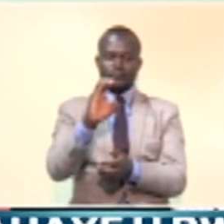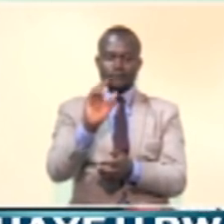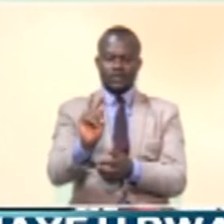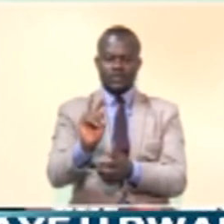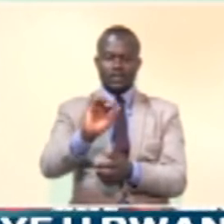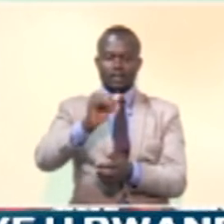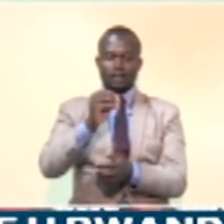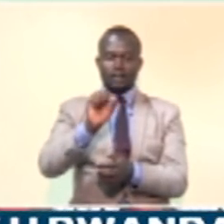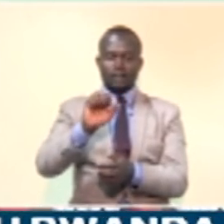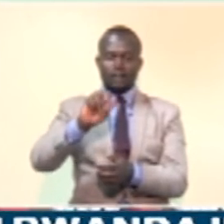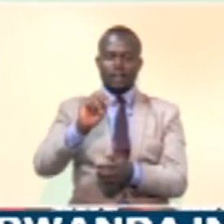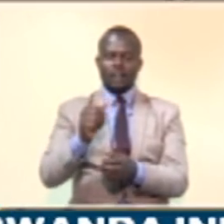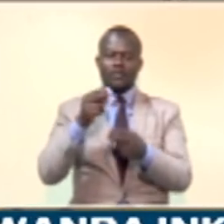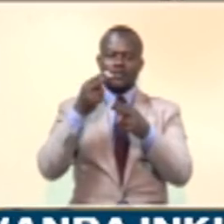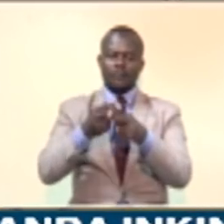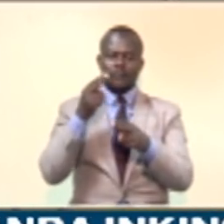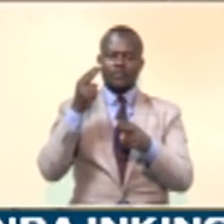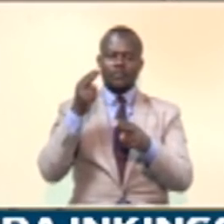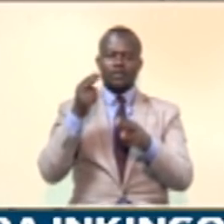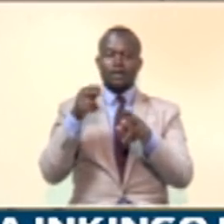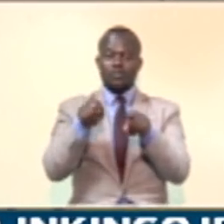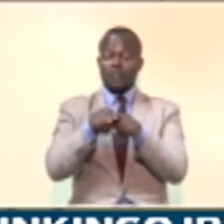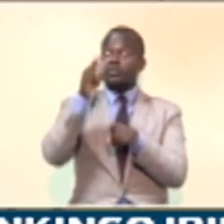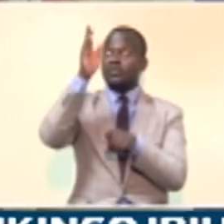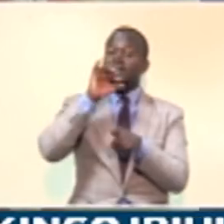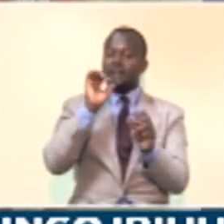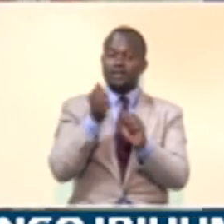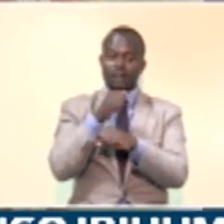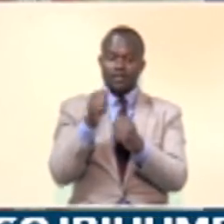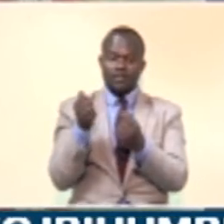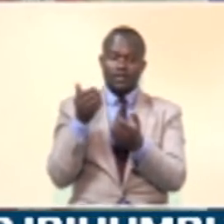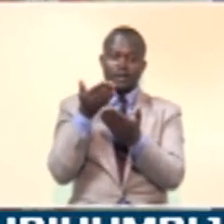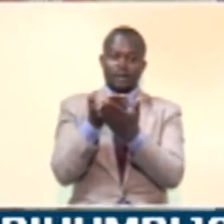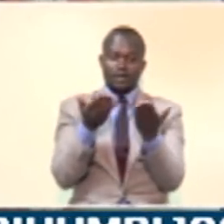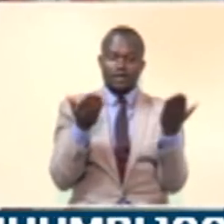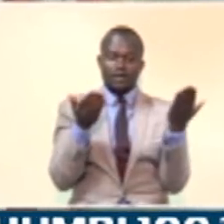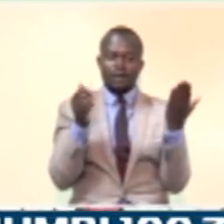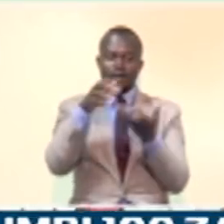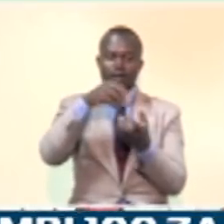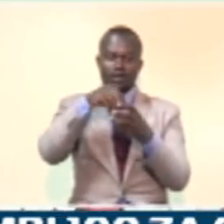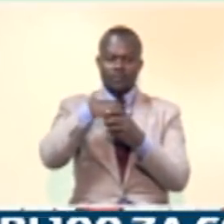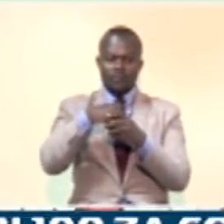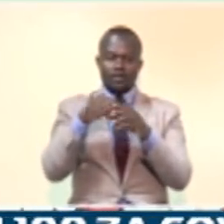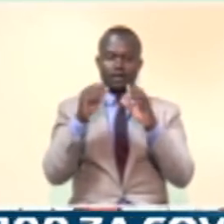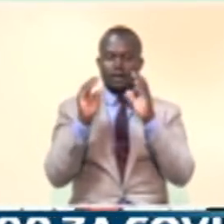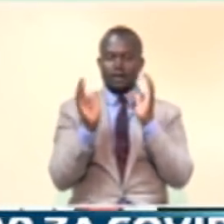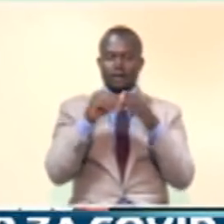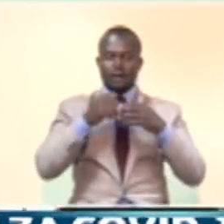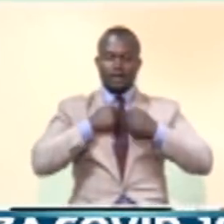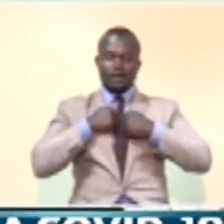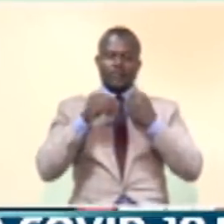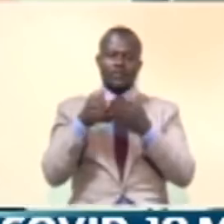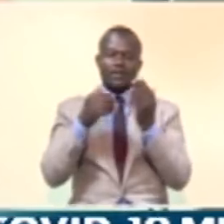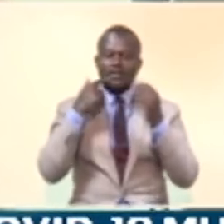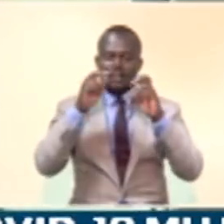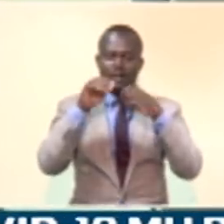Josanne yanditse akagize izina rivuga ngo Même Dieu ne peut pas s'en mêler cyangwa se ngo n'Imana ntiyabyivangamo, ugenekereje mu Kinyarwanda, yagize